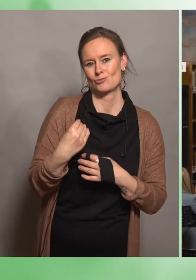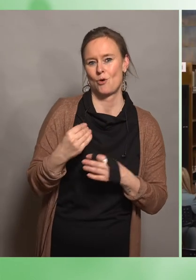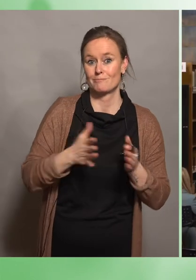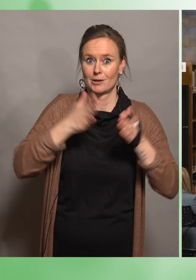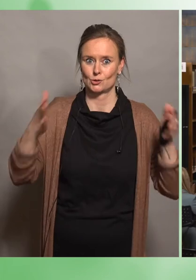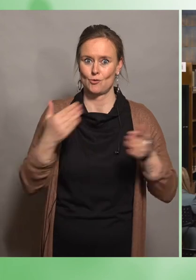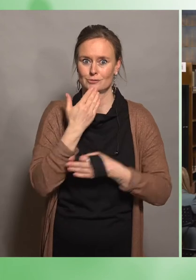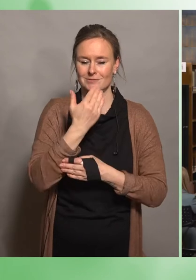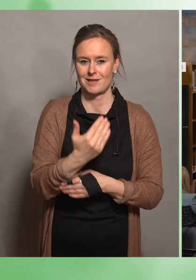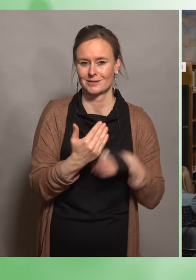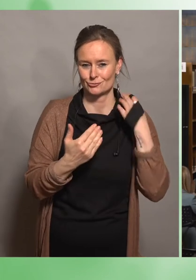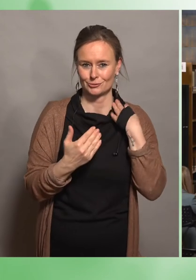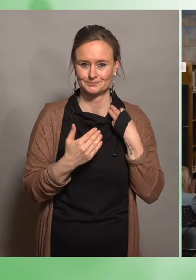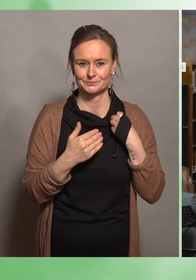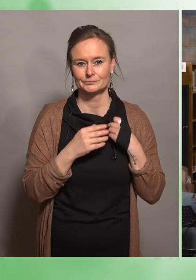Dank.